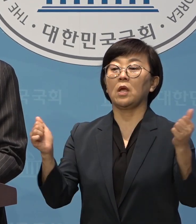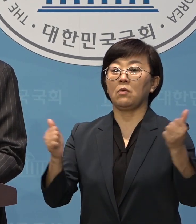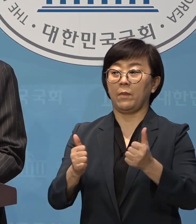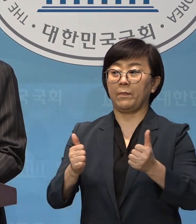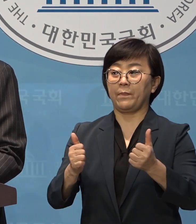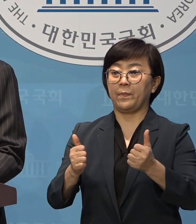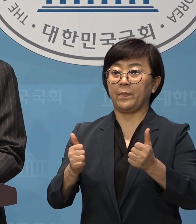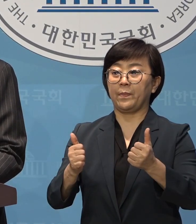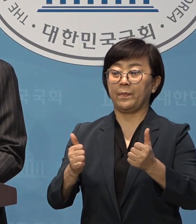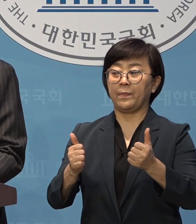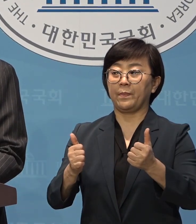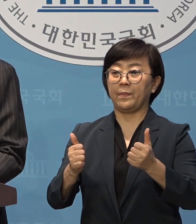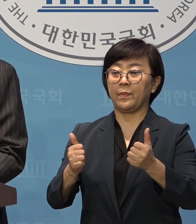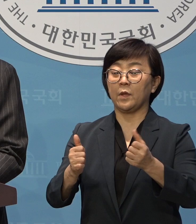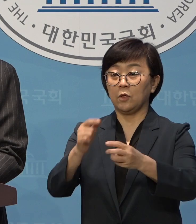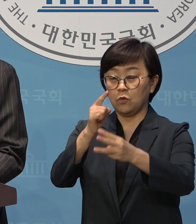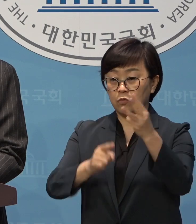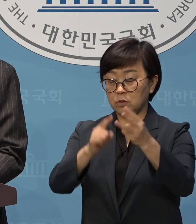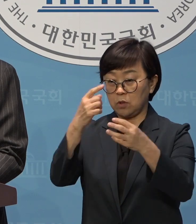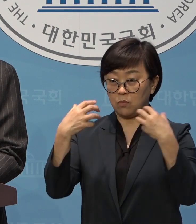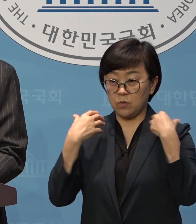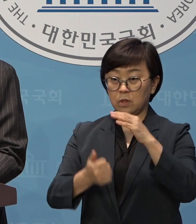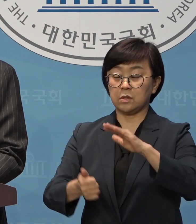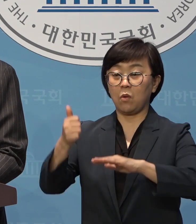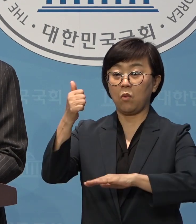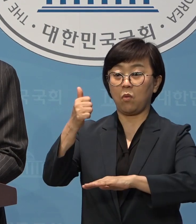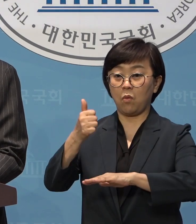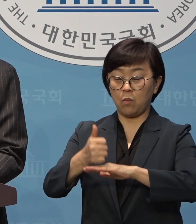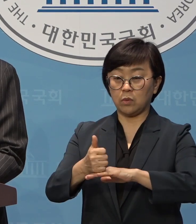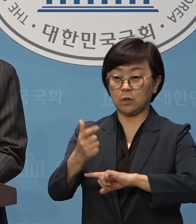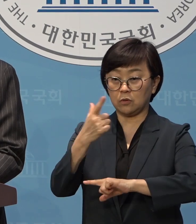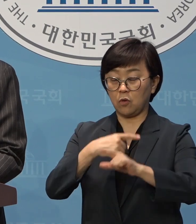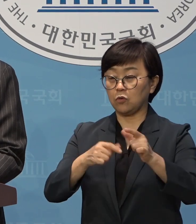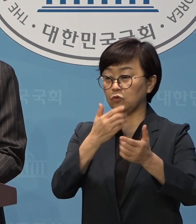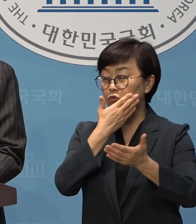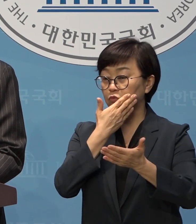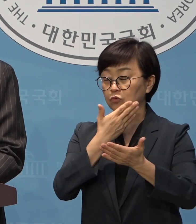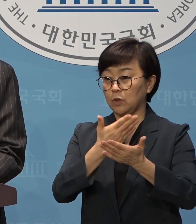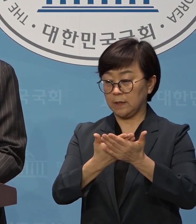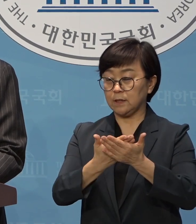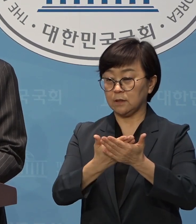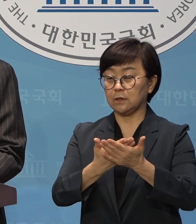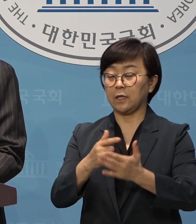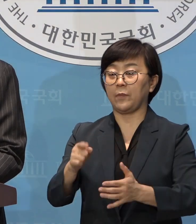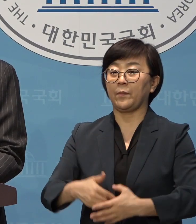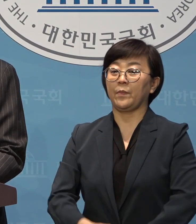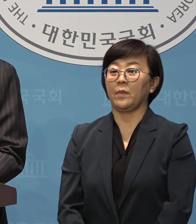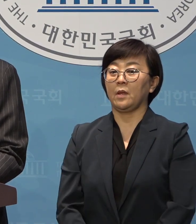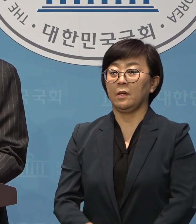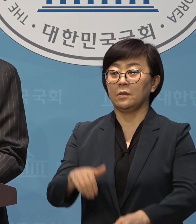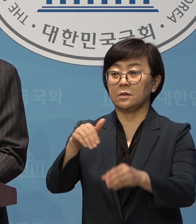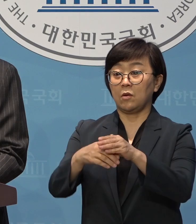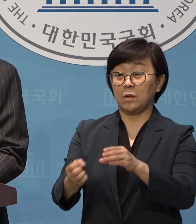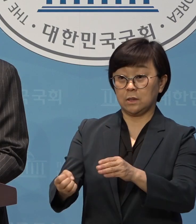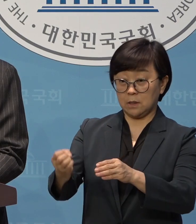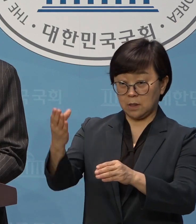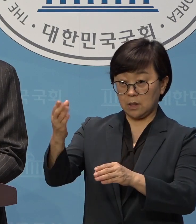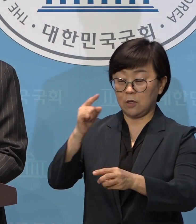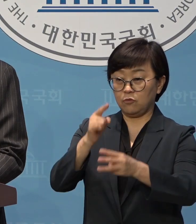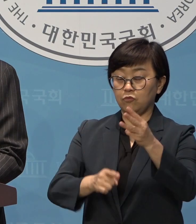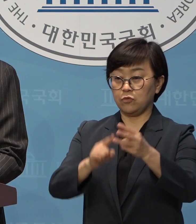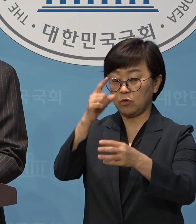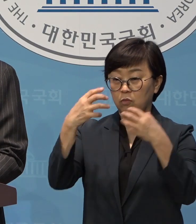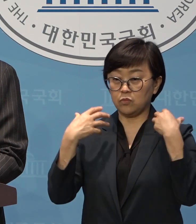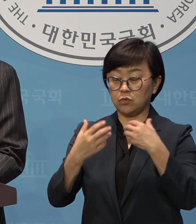국회의원직입니다. 윤석열 정부의 성공보다 절박한 것이 어디 있겠습니까? 총선 승리가 윤석열 정부